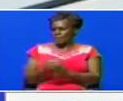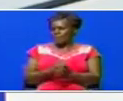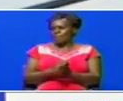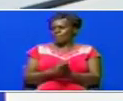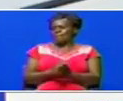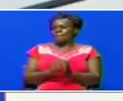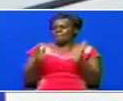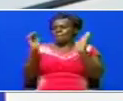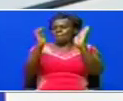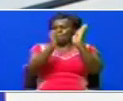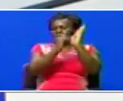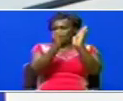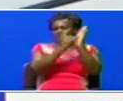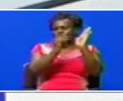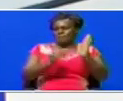Machakos,